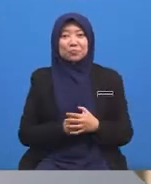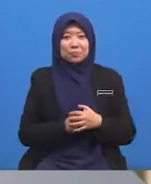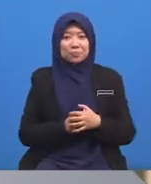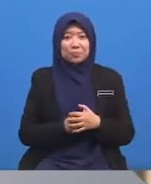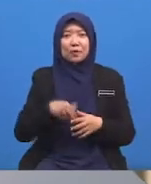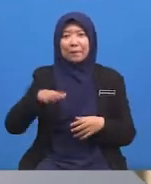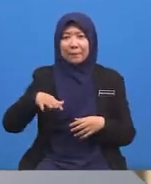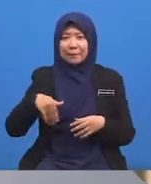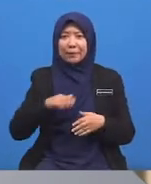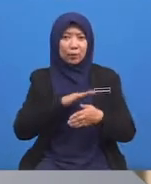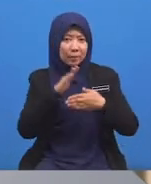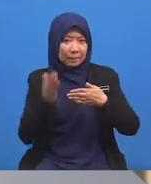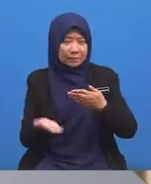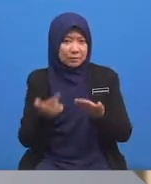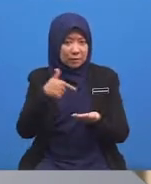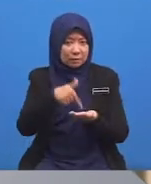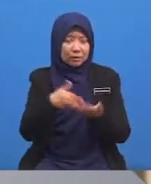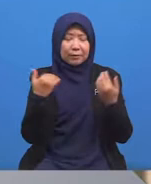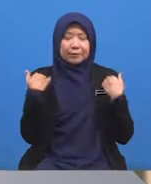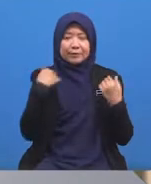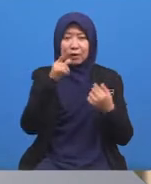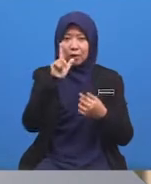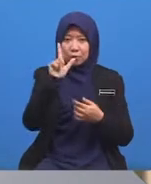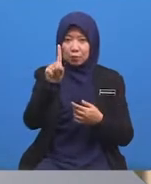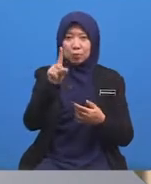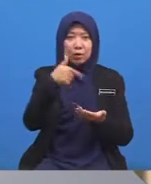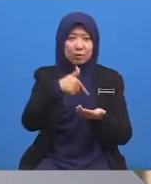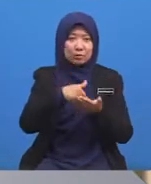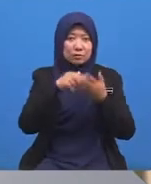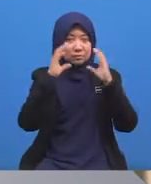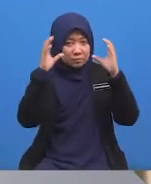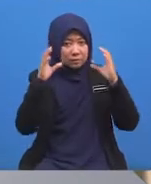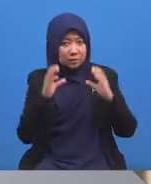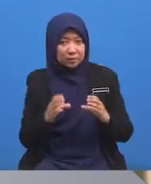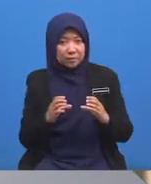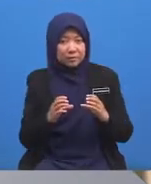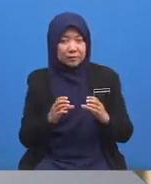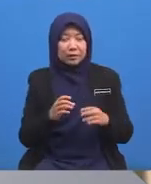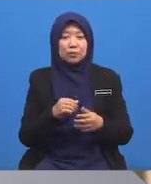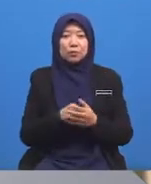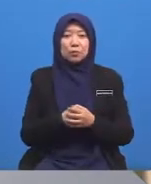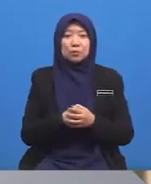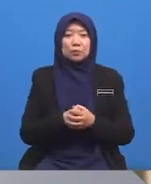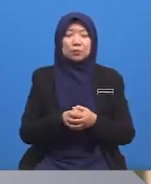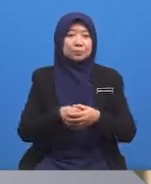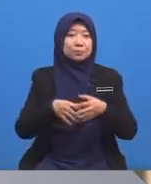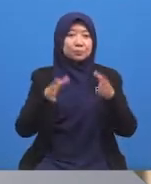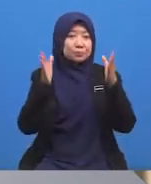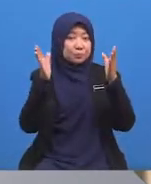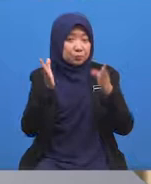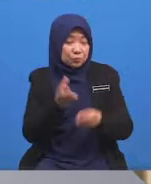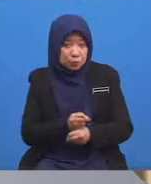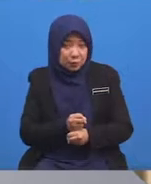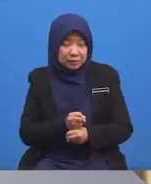Belum habis lagi. Ada satu lagi kaedah iaitu kaedah menuras. Untuk mengasingkan